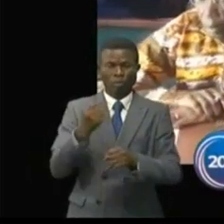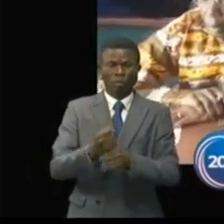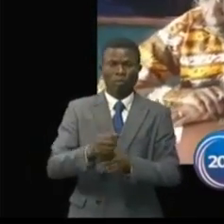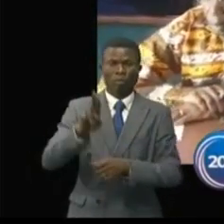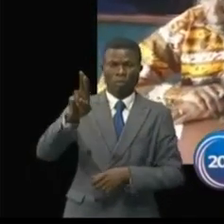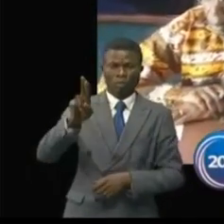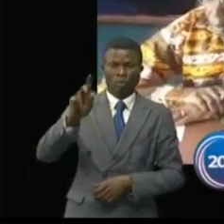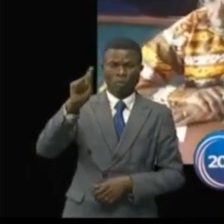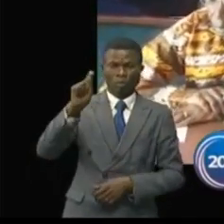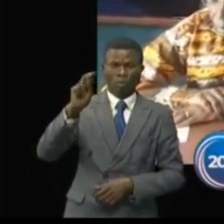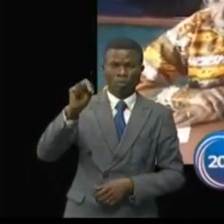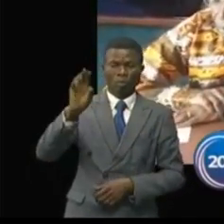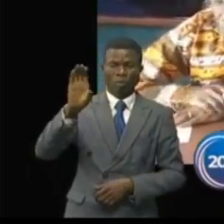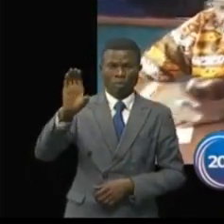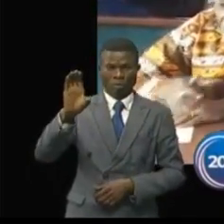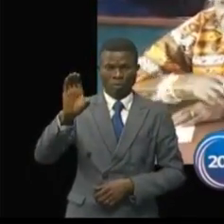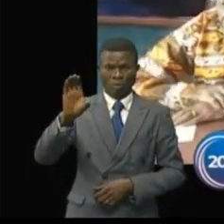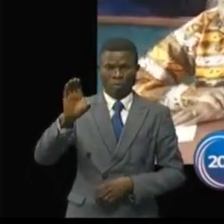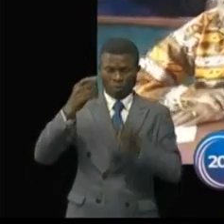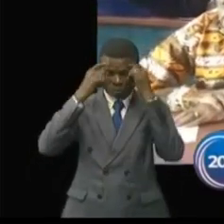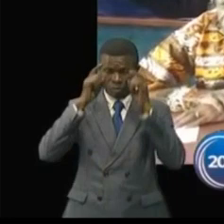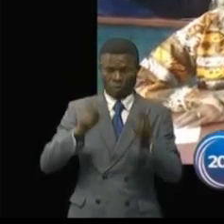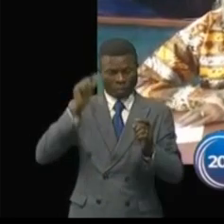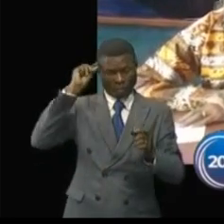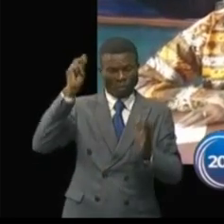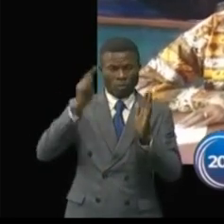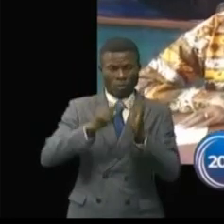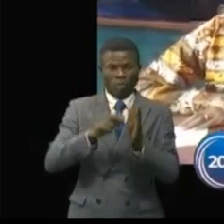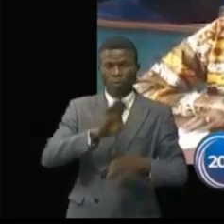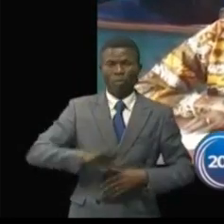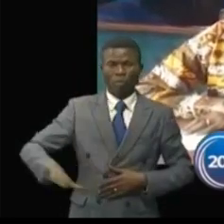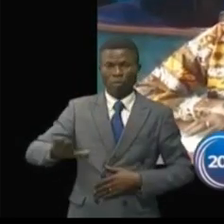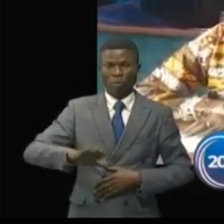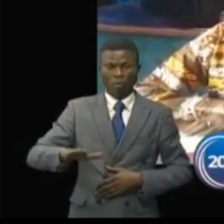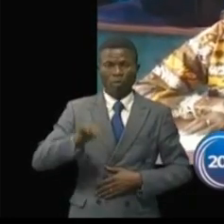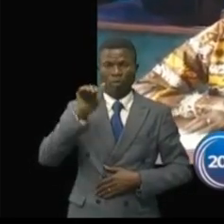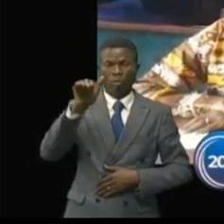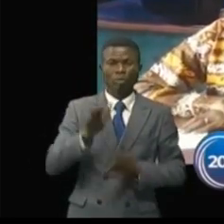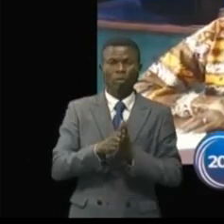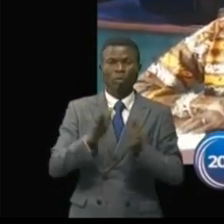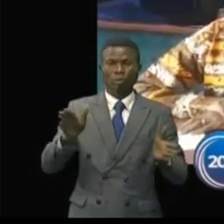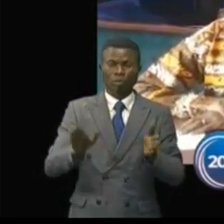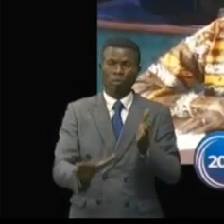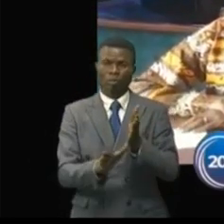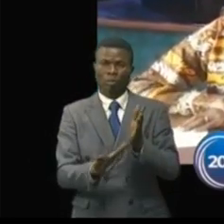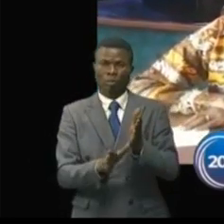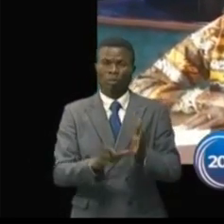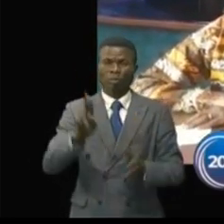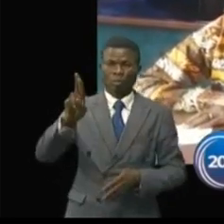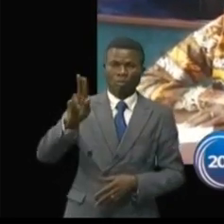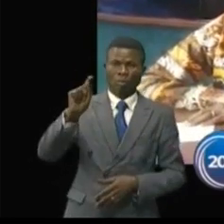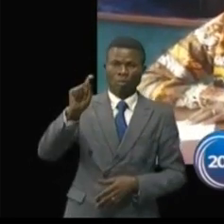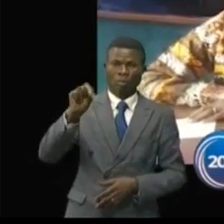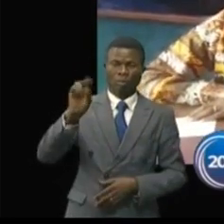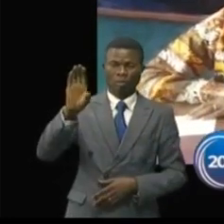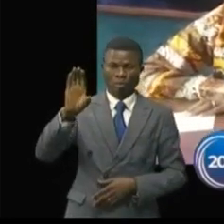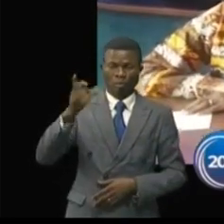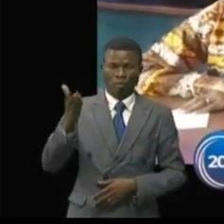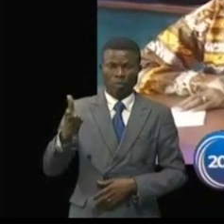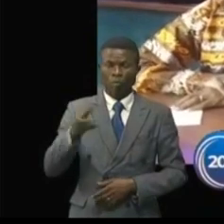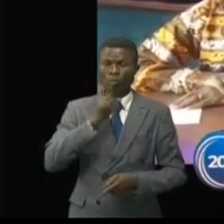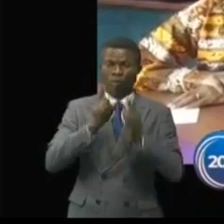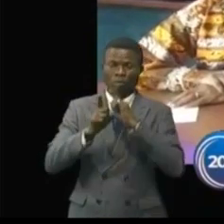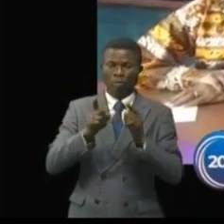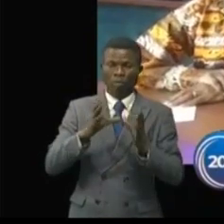radio-télévision nationale congolaise, tels que décidés par le gouvernement de la République, le directeur général par intérim de la RTNC, Belidebunga, a échangé